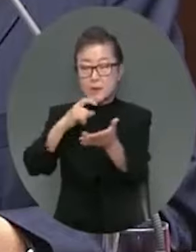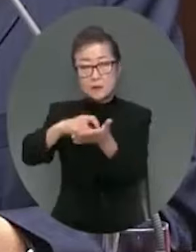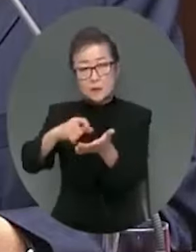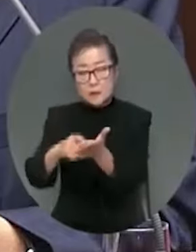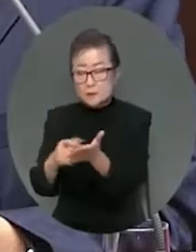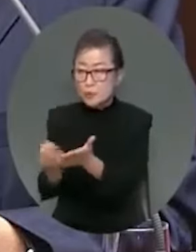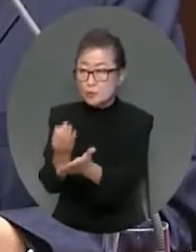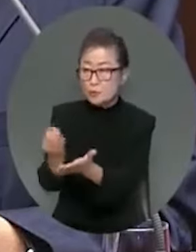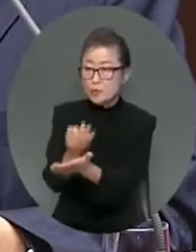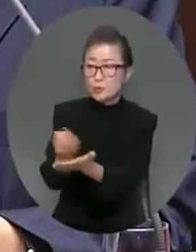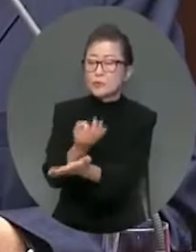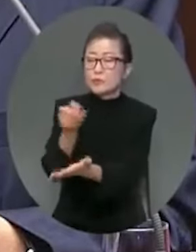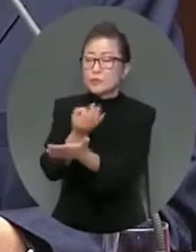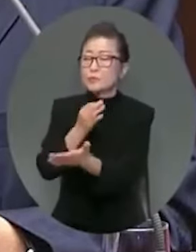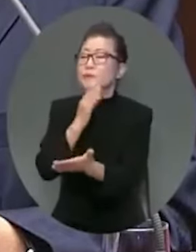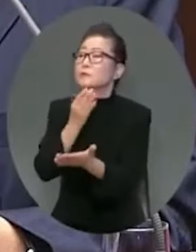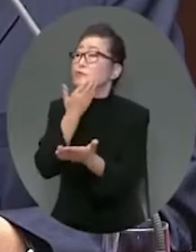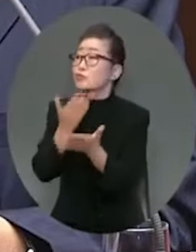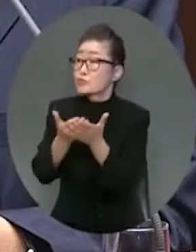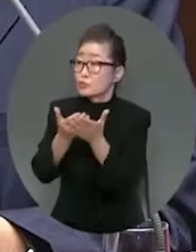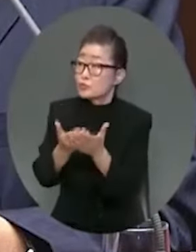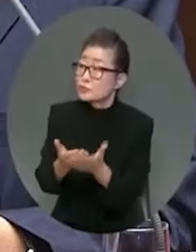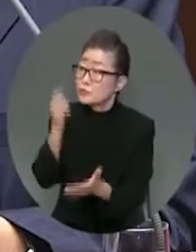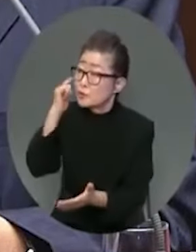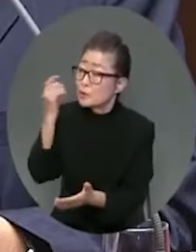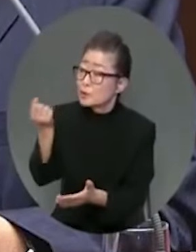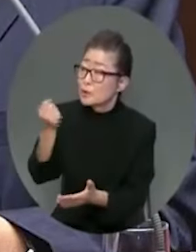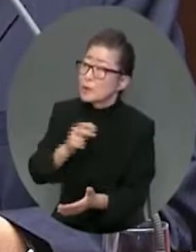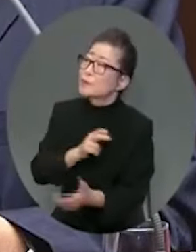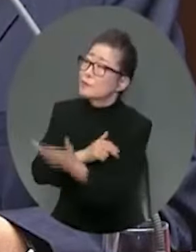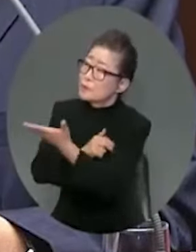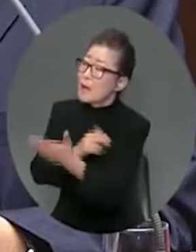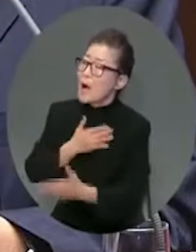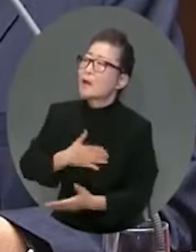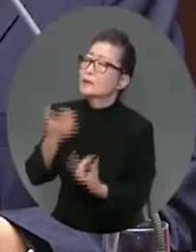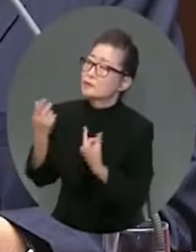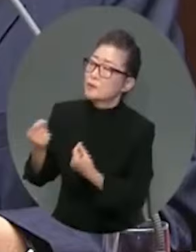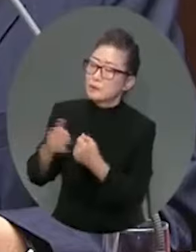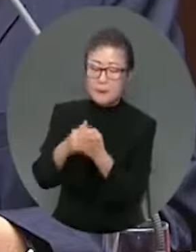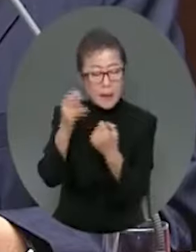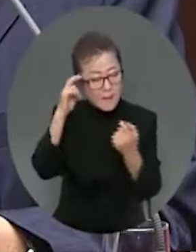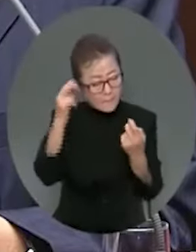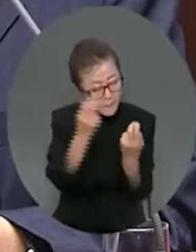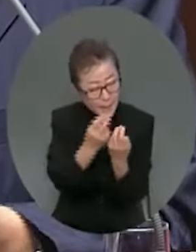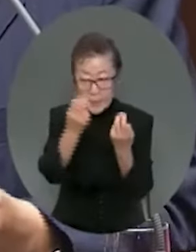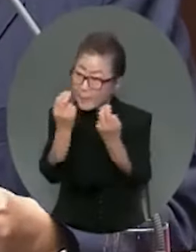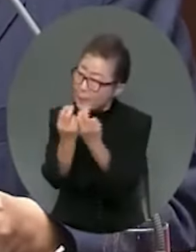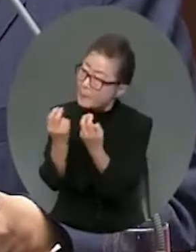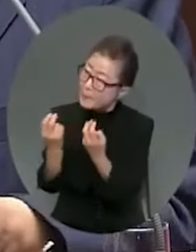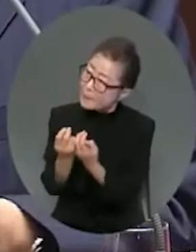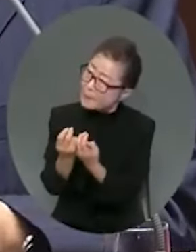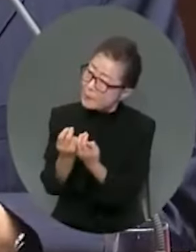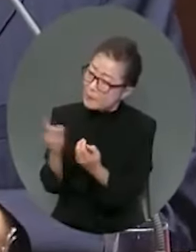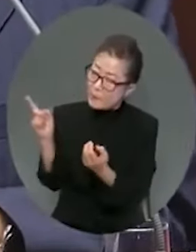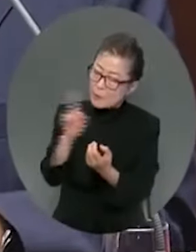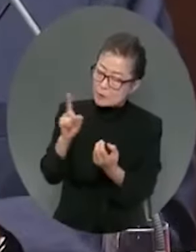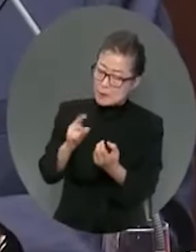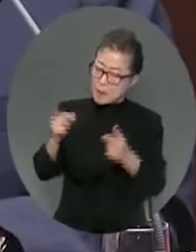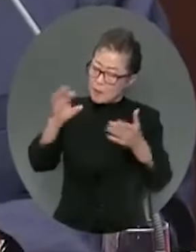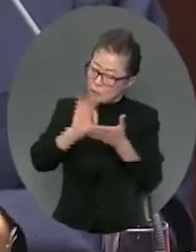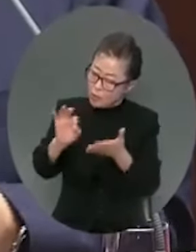올리는 것은 대단히 중요하다고 생각합니다. 의원님께서 잘 아시다시피 그러나 그 방법을 우리가 소비는